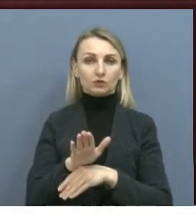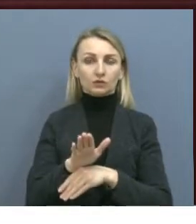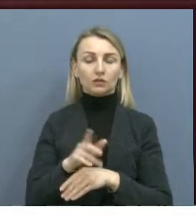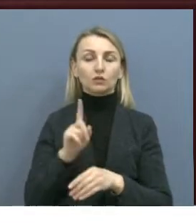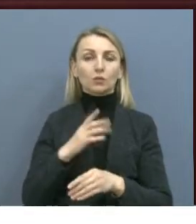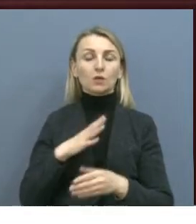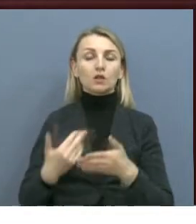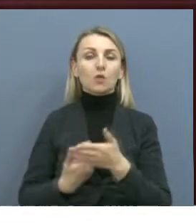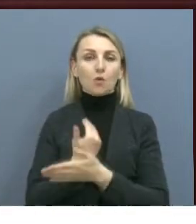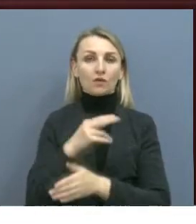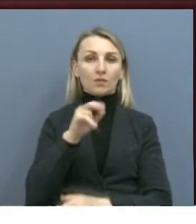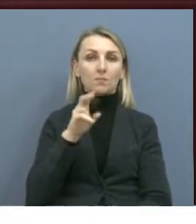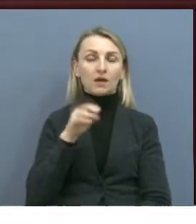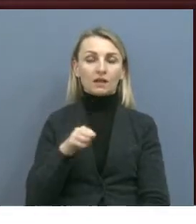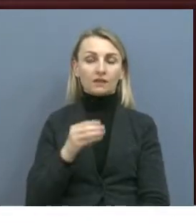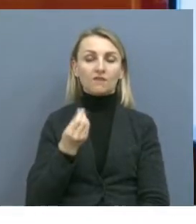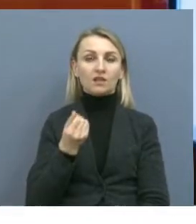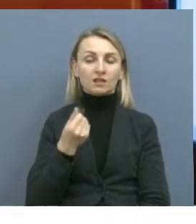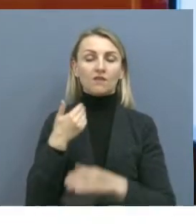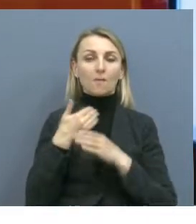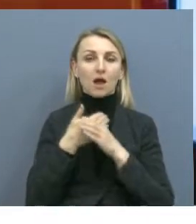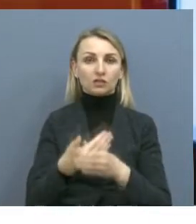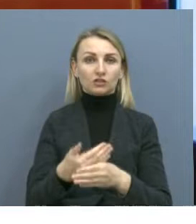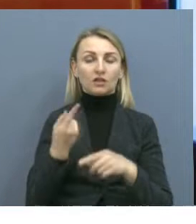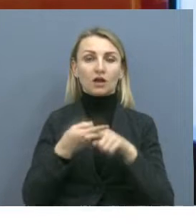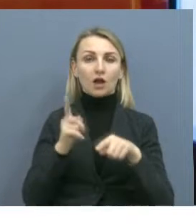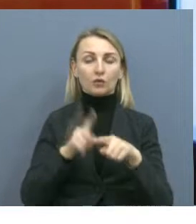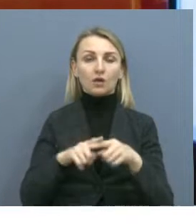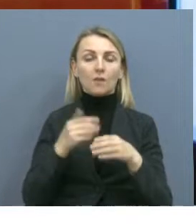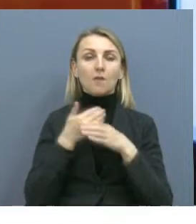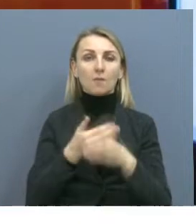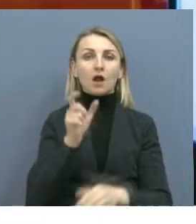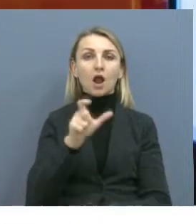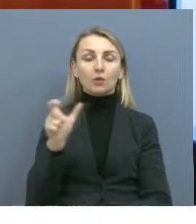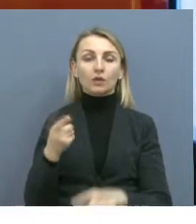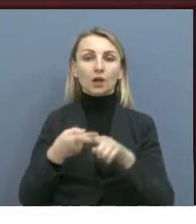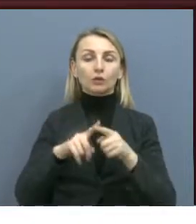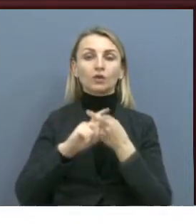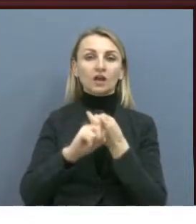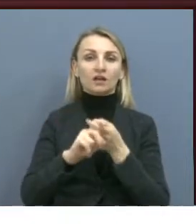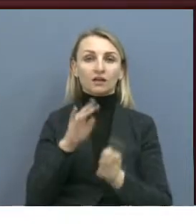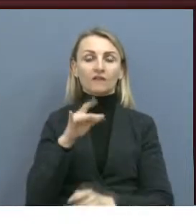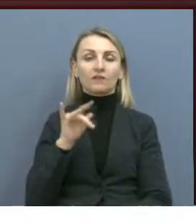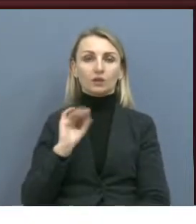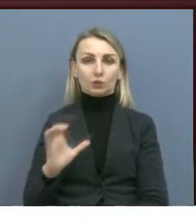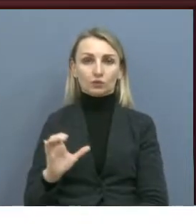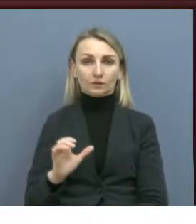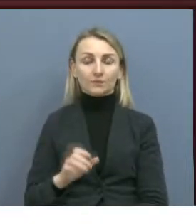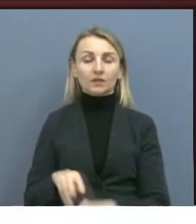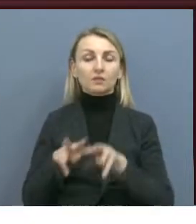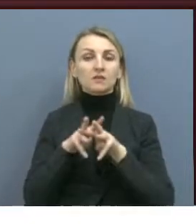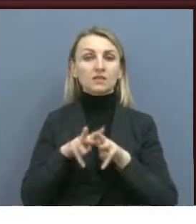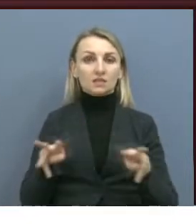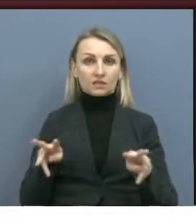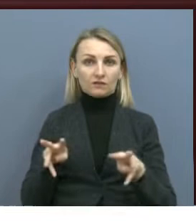пакет финансовой поддержки медработников, которые задействованы в борьбе с коронавирусом. В этой связи поручается Министерству здравоохранения